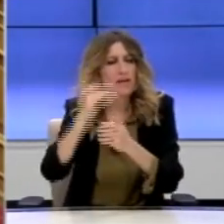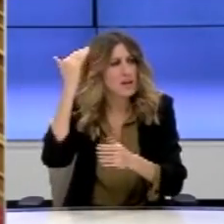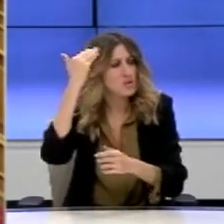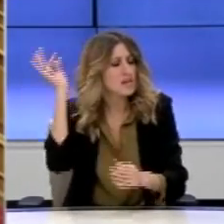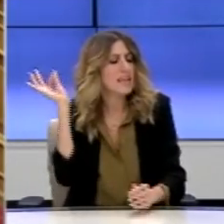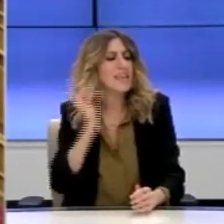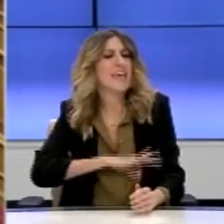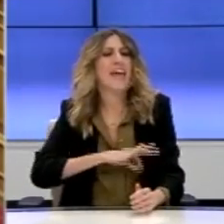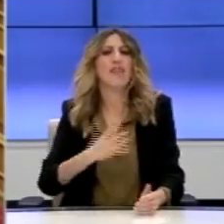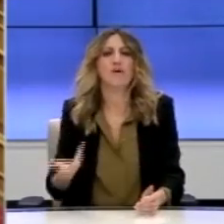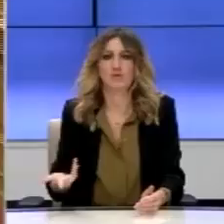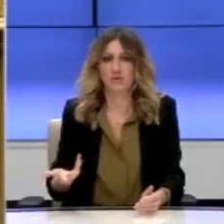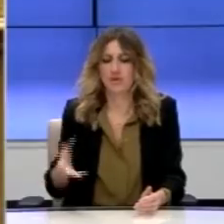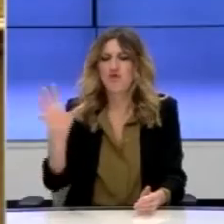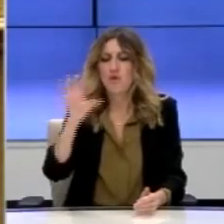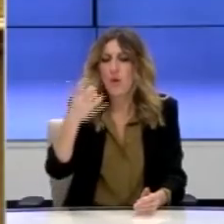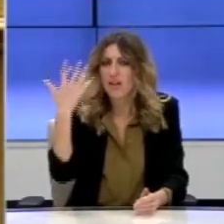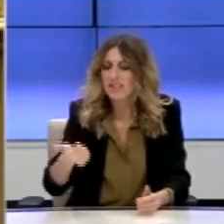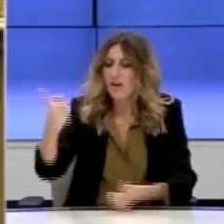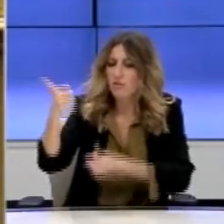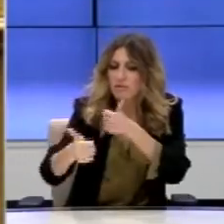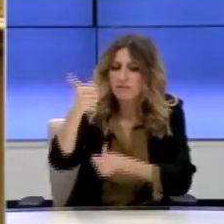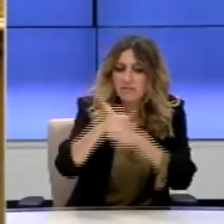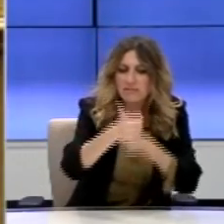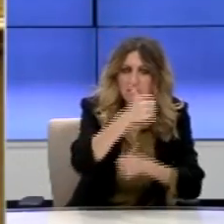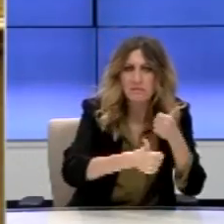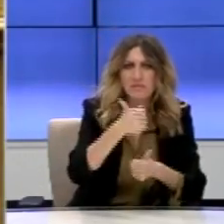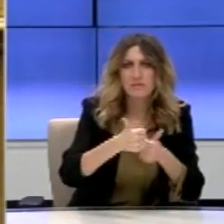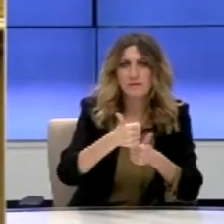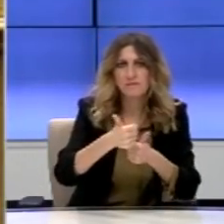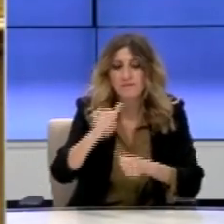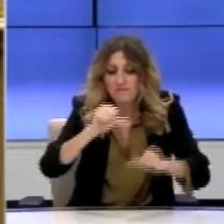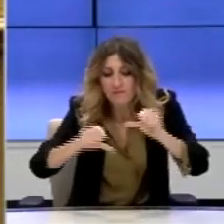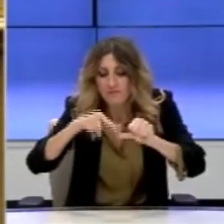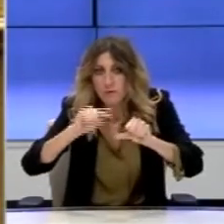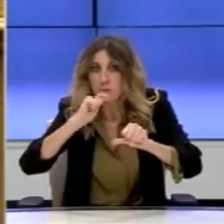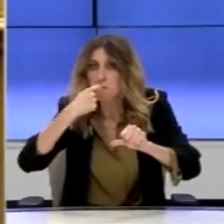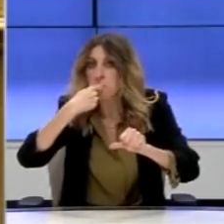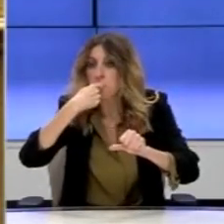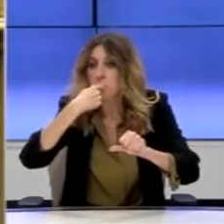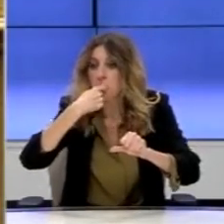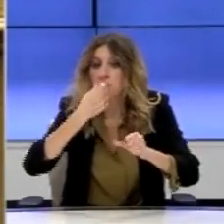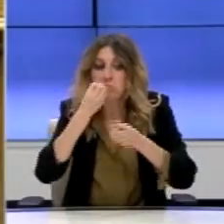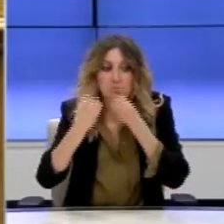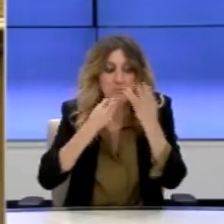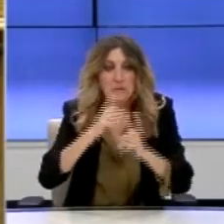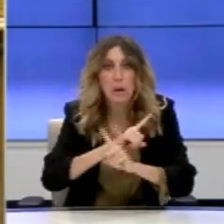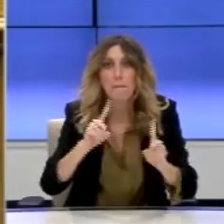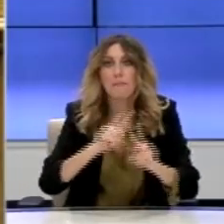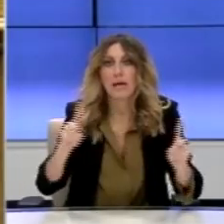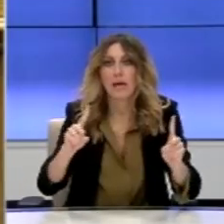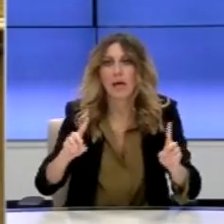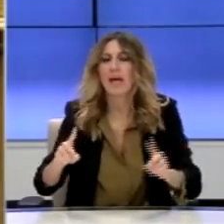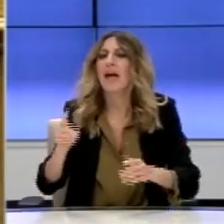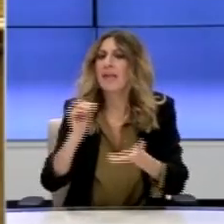γεωπολιτικούς ανταγωνισμούς, την πατέντα, τα εμπορικά απόρριτα και τα παζάρια με τις διάφορες φαρμακοβιομηχανίες